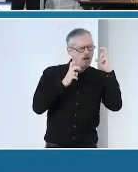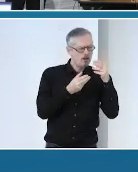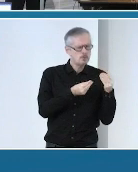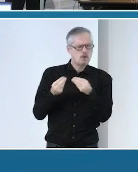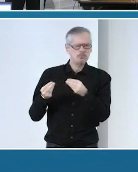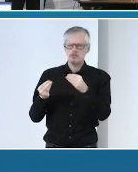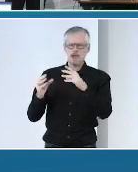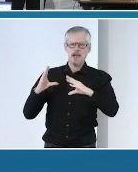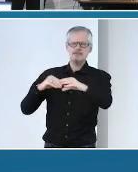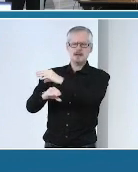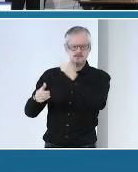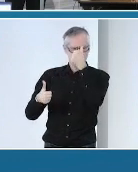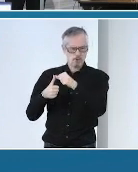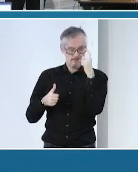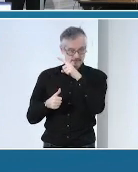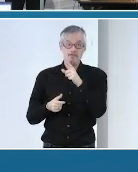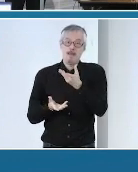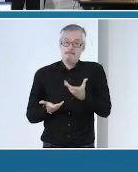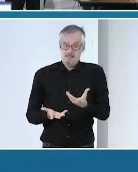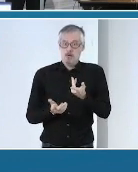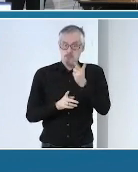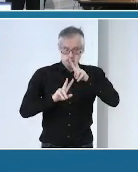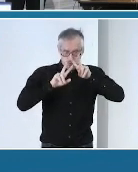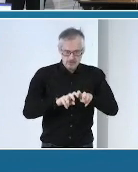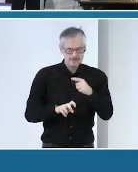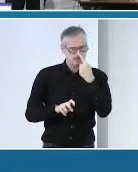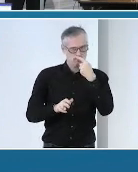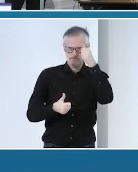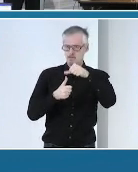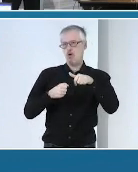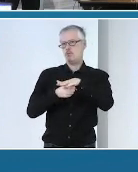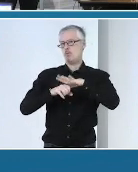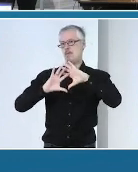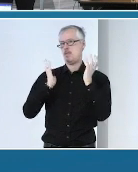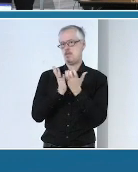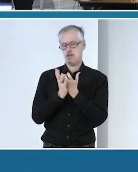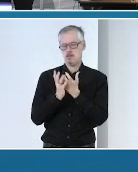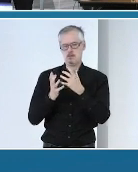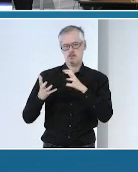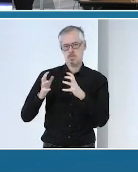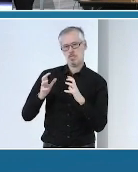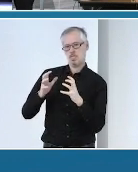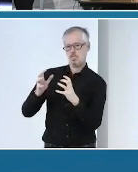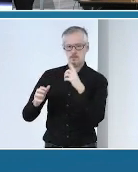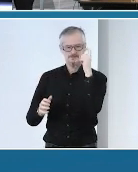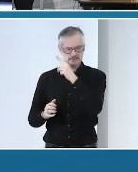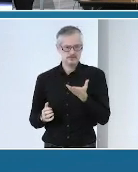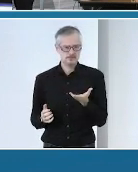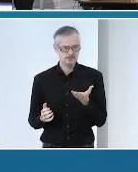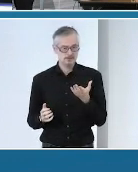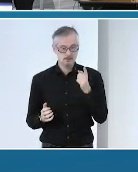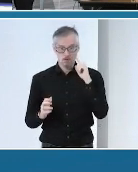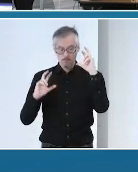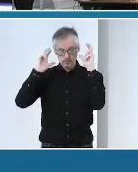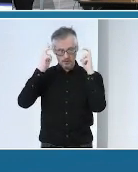informations vestibulaires participent à la mémoire en général, du fait qu'elles ont que les projections